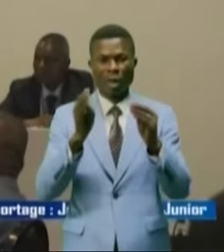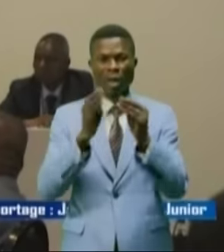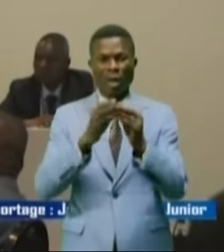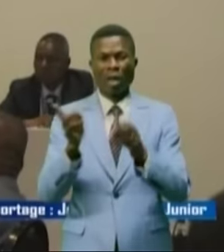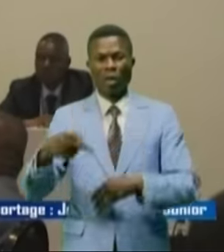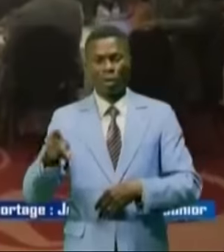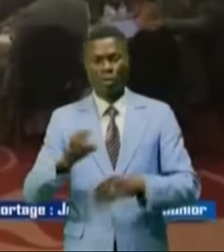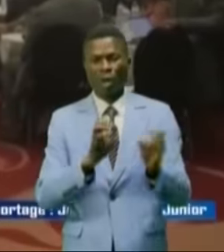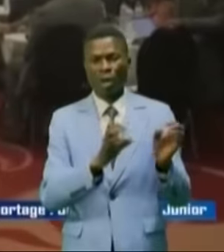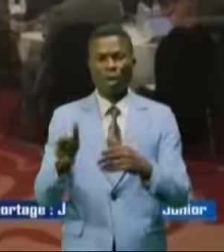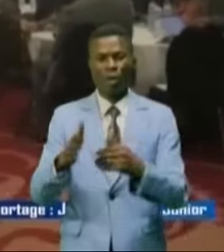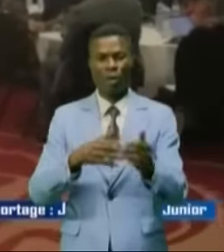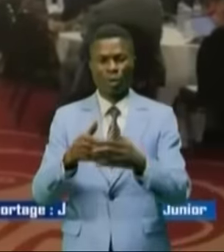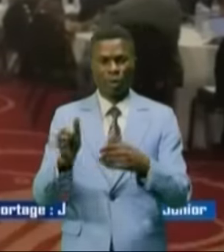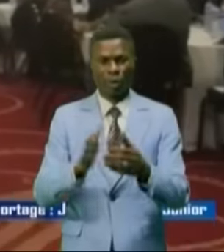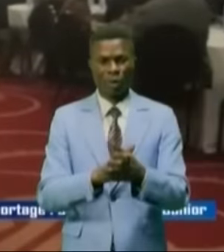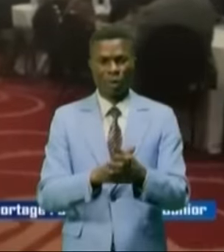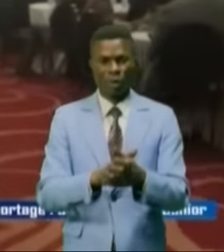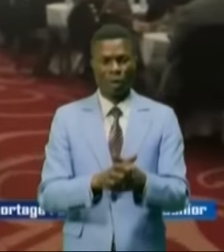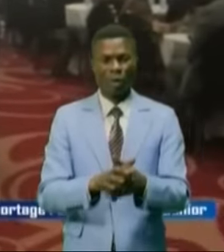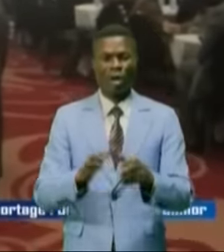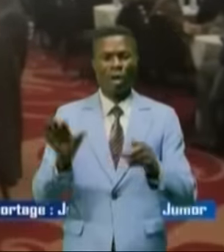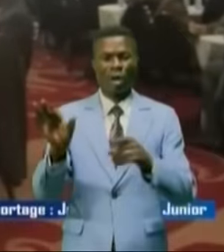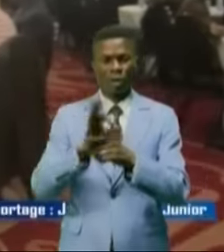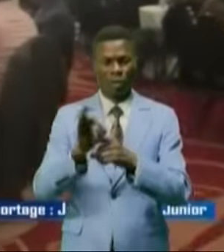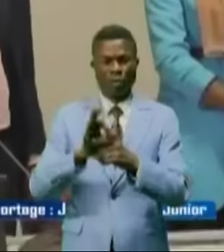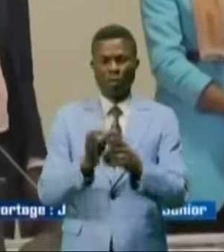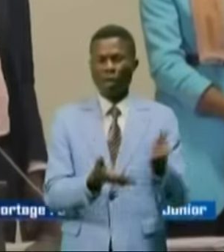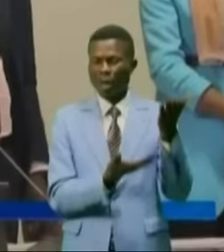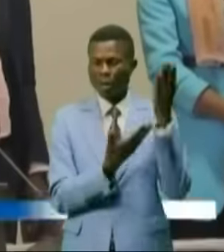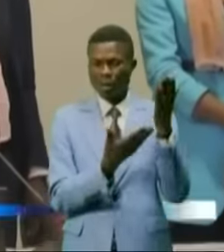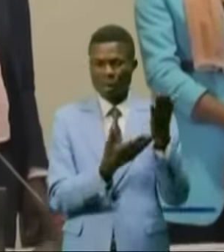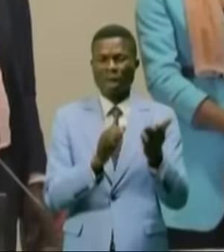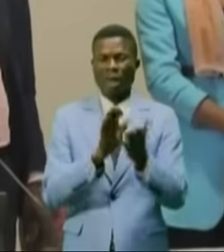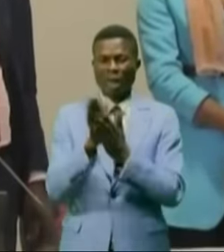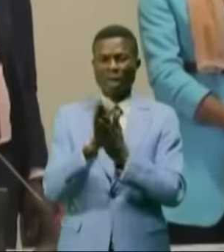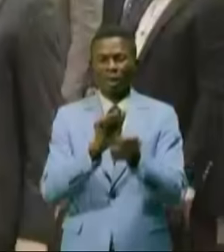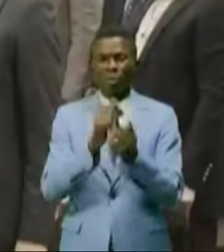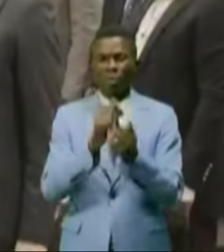provinciale ordinaire, une session essentiellement budgétaire.